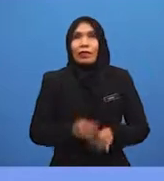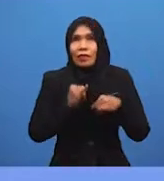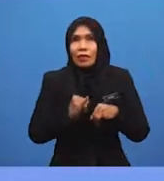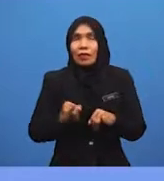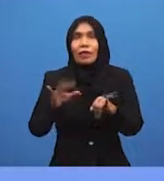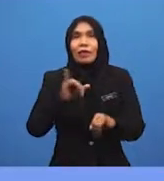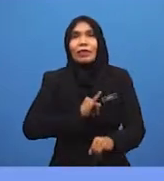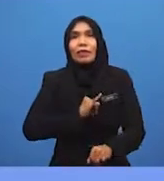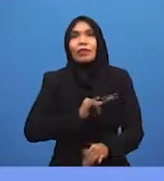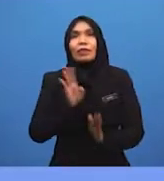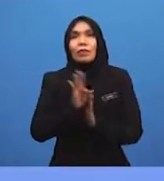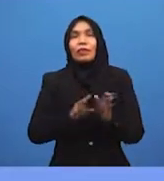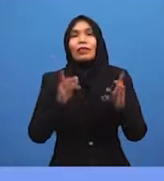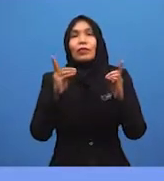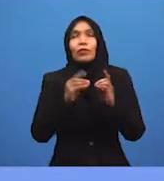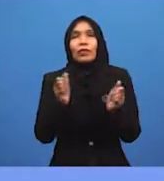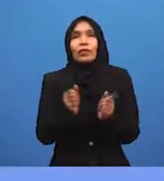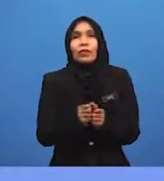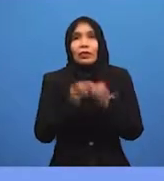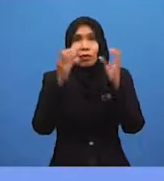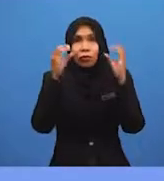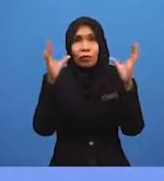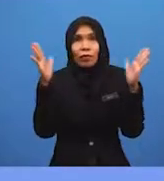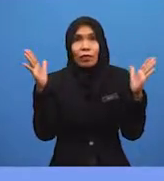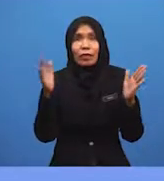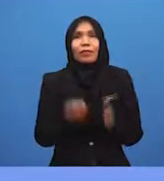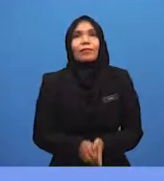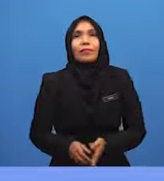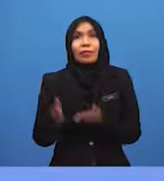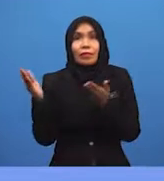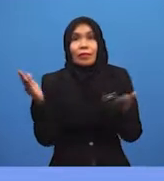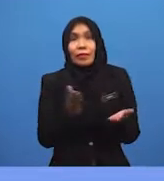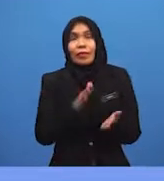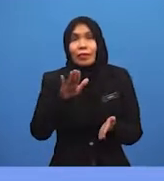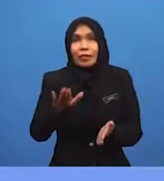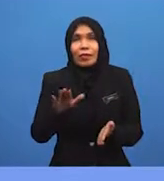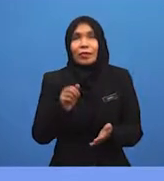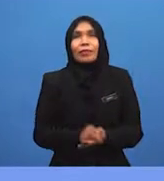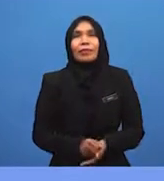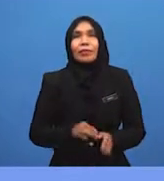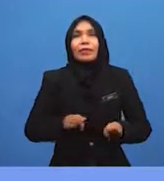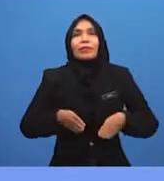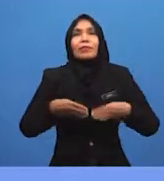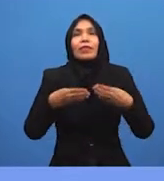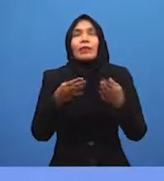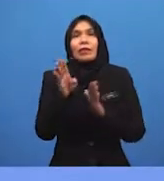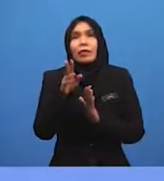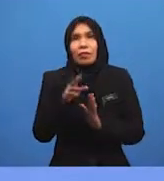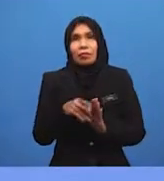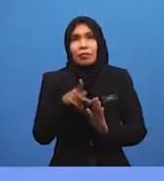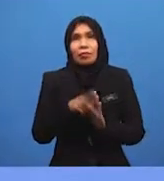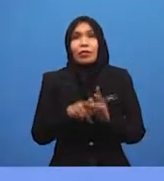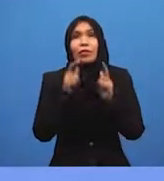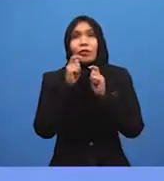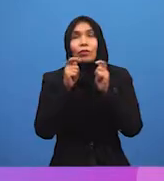berjumpa dengan guru besar. Silakan, adik. Bagaimanakah cara pertuturan murid itu dengan cikgu dan